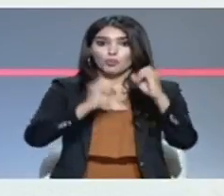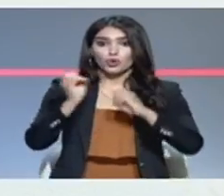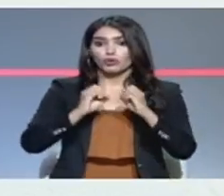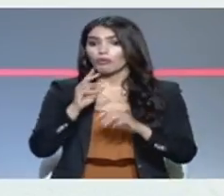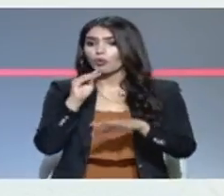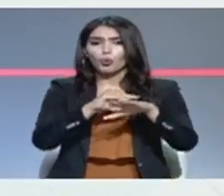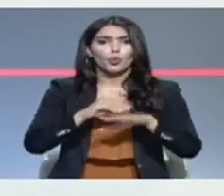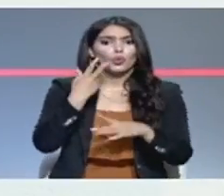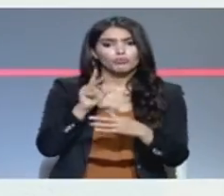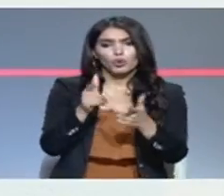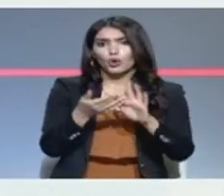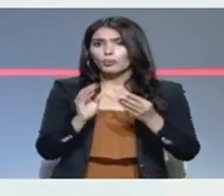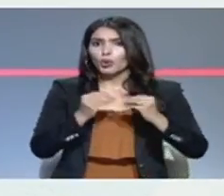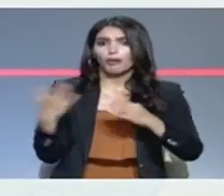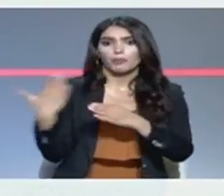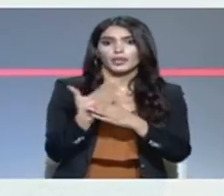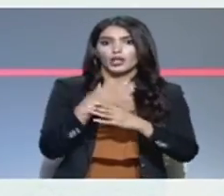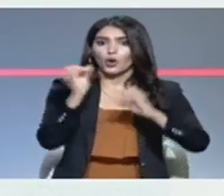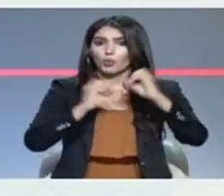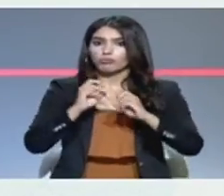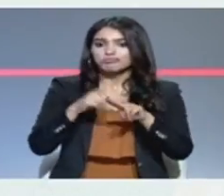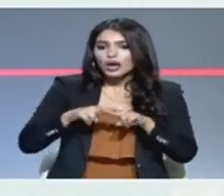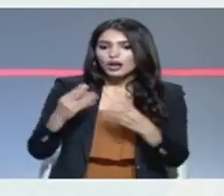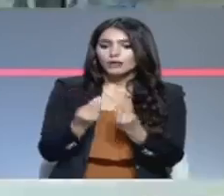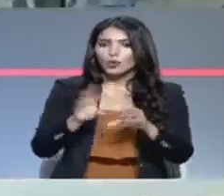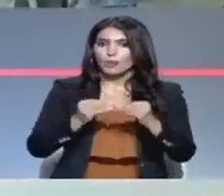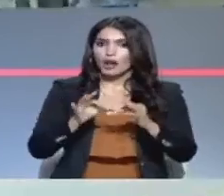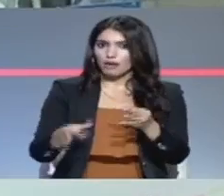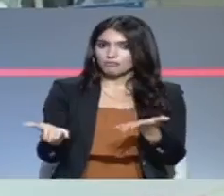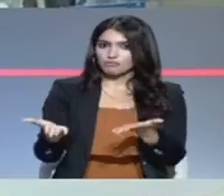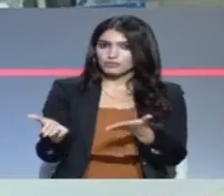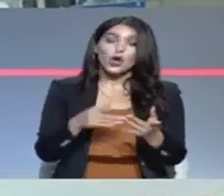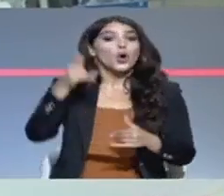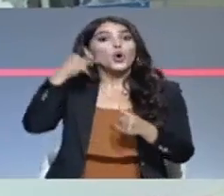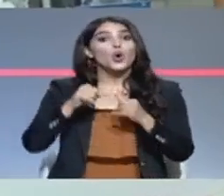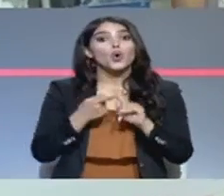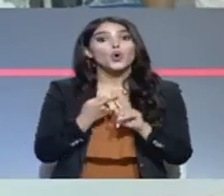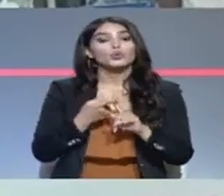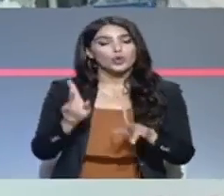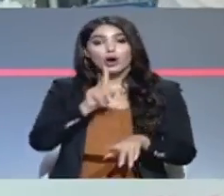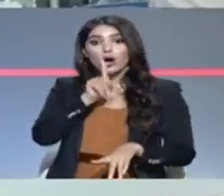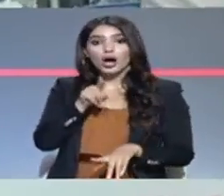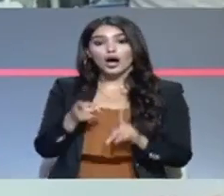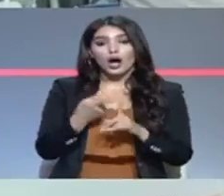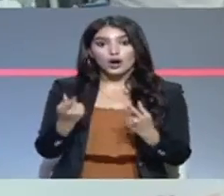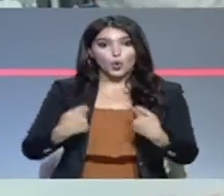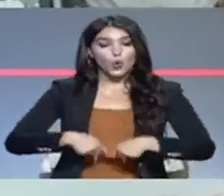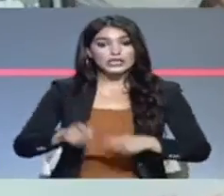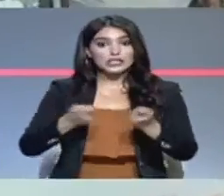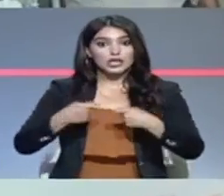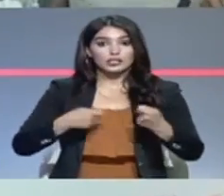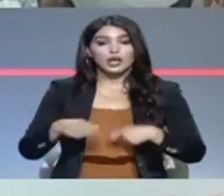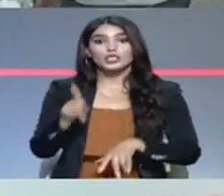يقول لك هاو شنو اللي صار لي باش ندخلوا نحن ونحاولوا كيفاش باش نحلوا كل الإشكال هذاك. ويذكر أنه بمقتضى قرار وزير التجارة